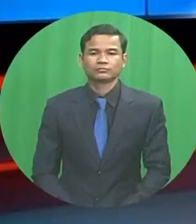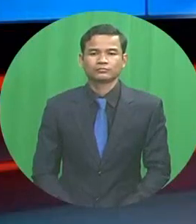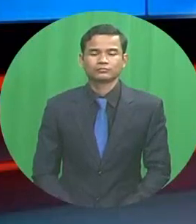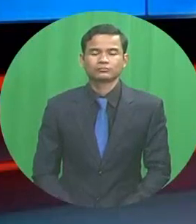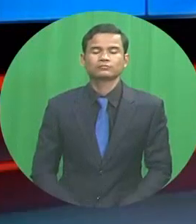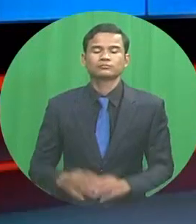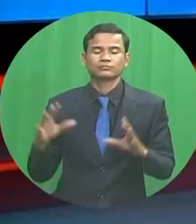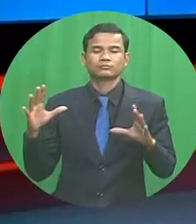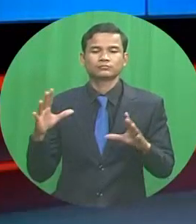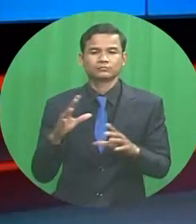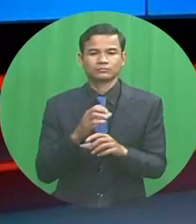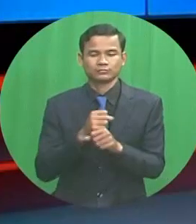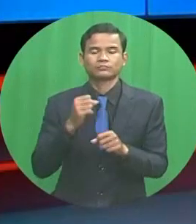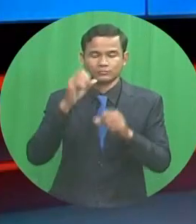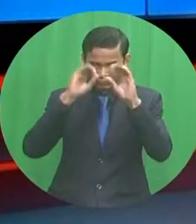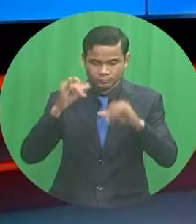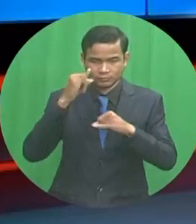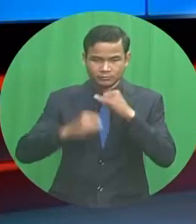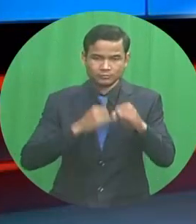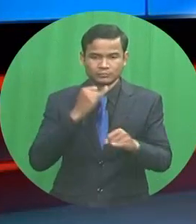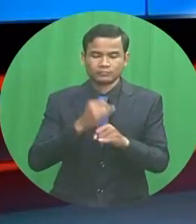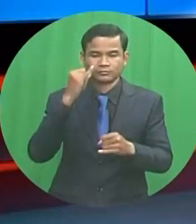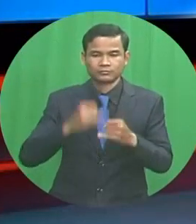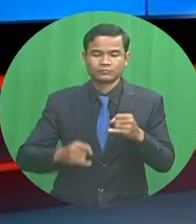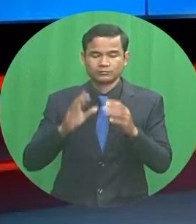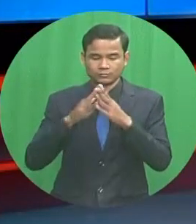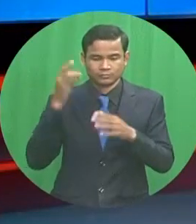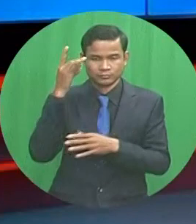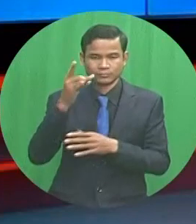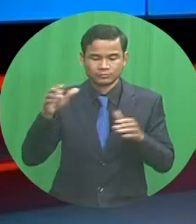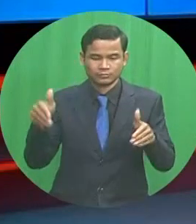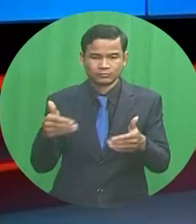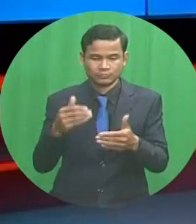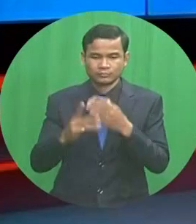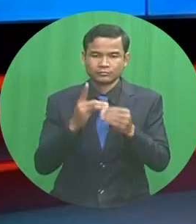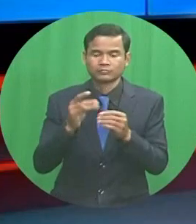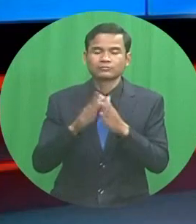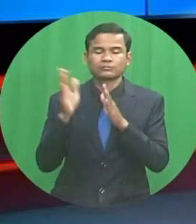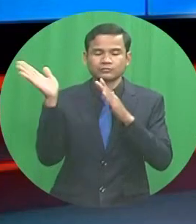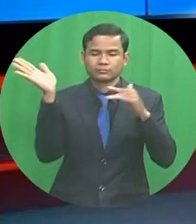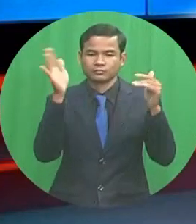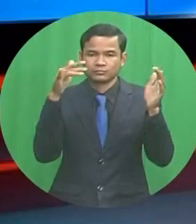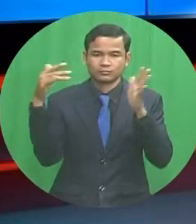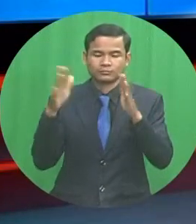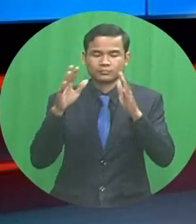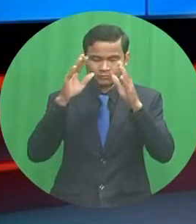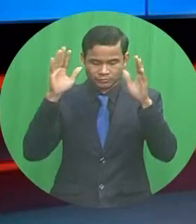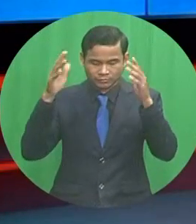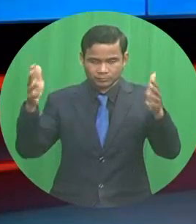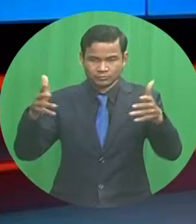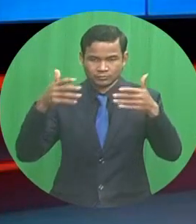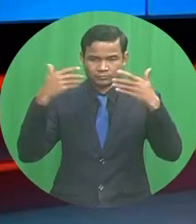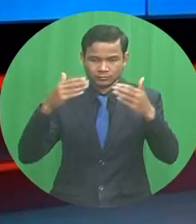សូមបញ្ជាក់ព័ត៌មានអន្តរជាតិចុងក្រោយគ្នានេះគឺសេចក្តីណែនាំអំពីកម្លាំងខ្យល់ក៏ដូចជាការប្រកាសជូនដំណឹងសម្រាប់ការ